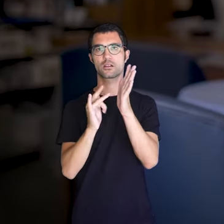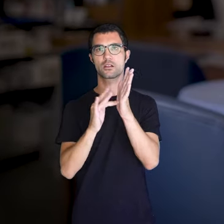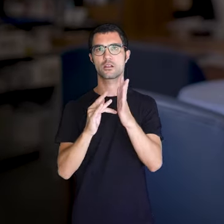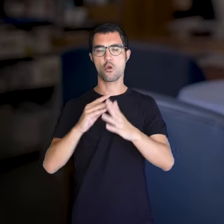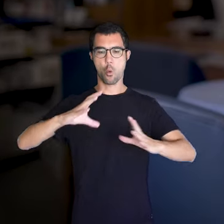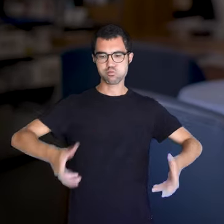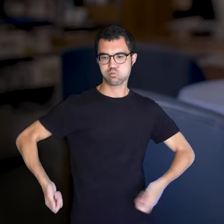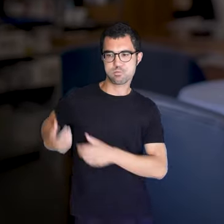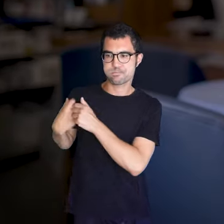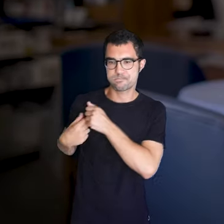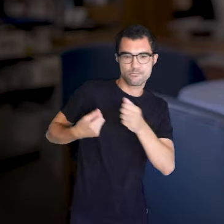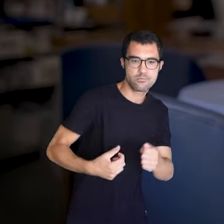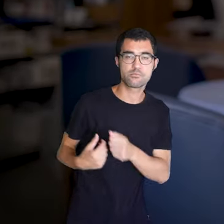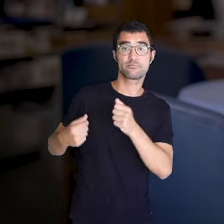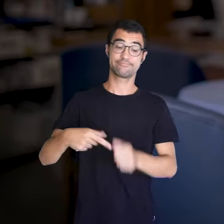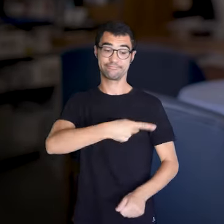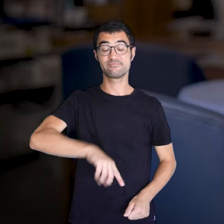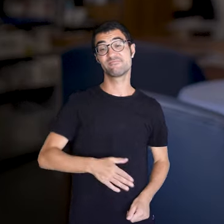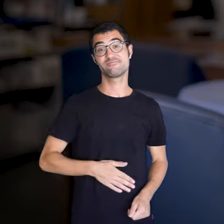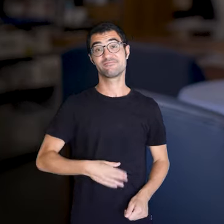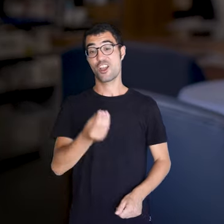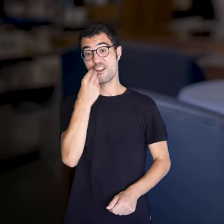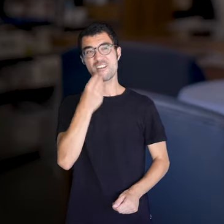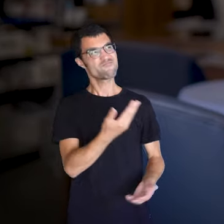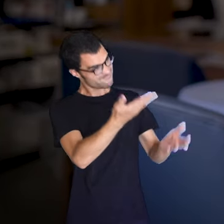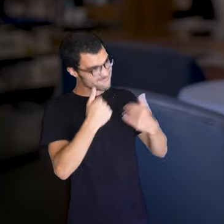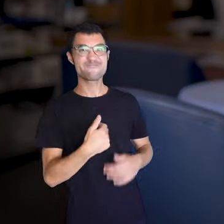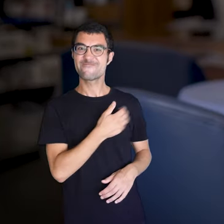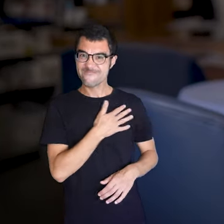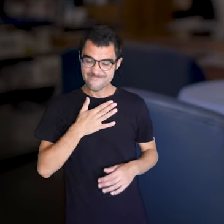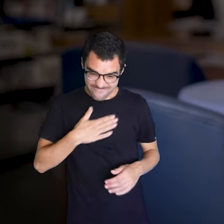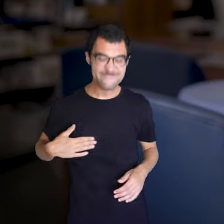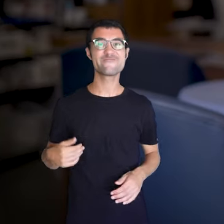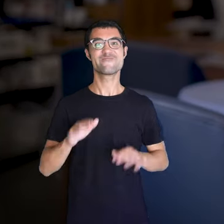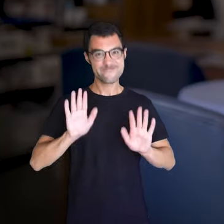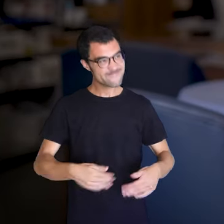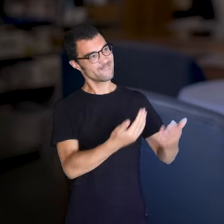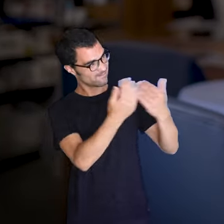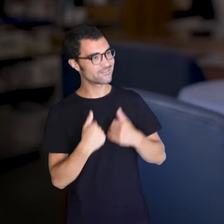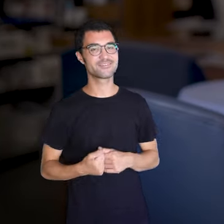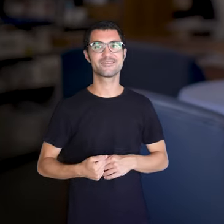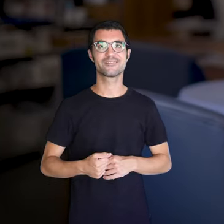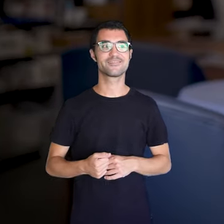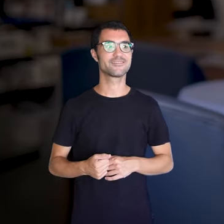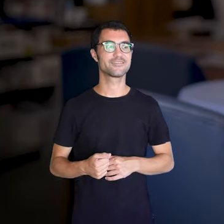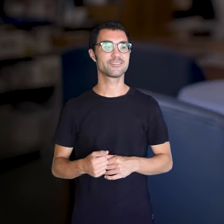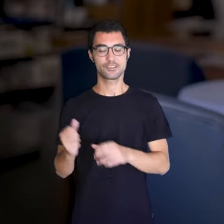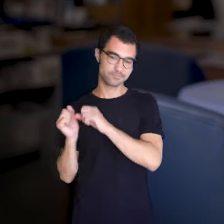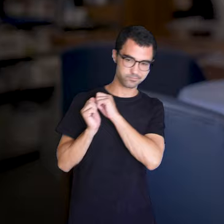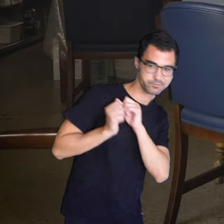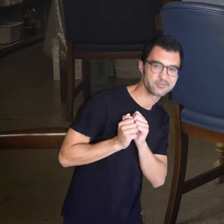I com que hi havia gana, jo li vaig dir a mon pare, si en trobàvem un d'aquells pelat, diu que omplirem un